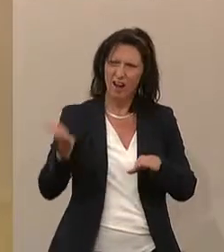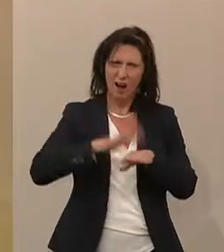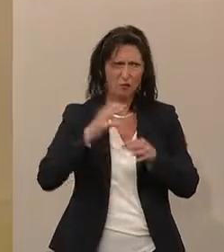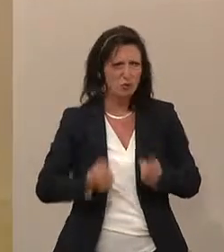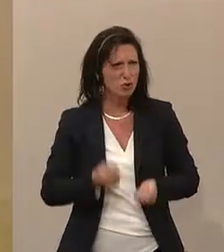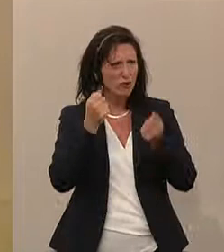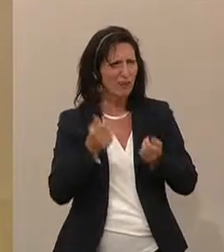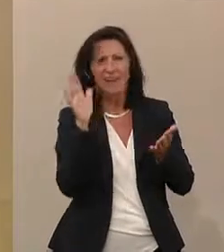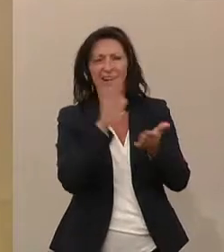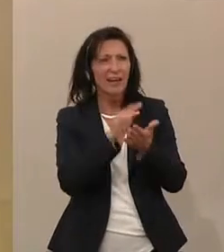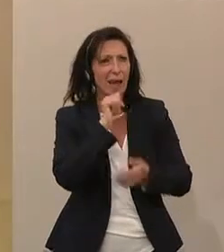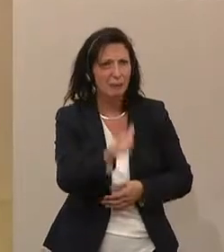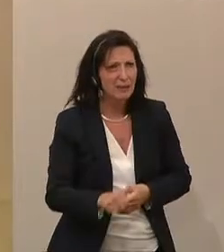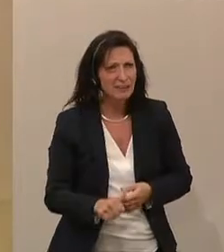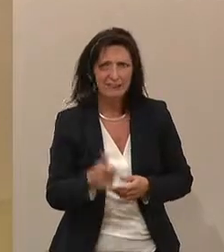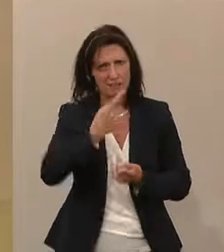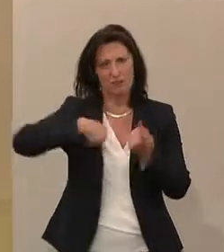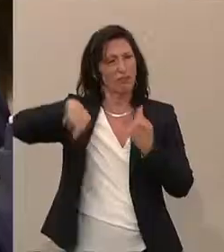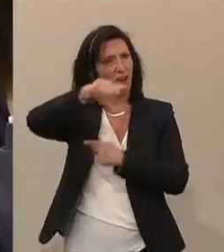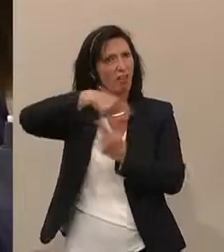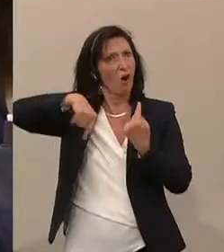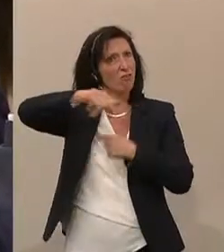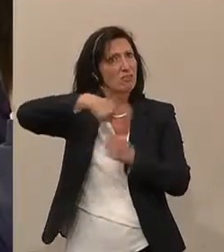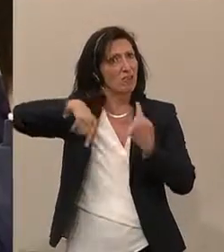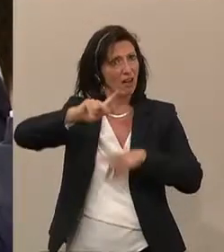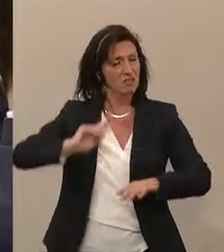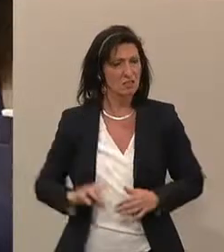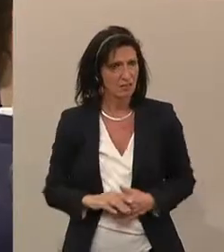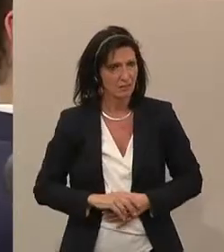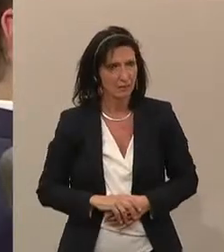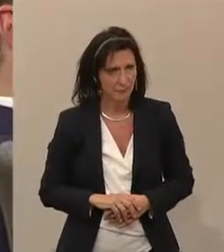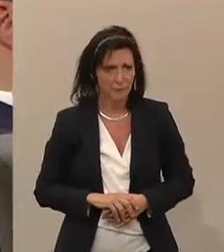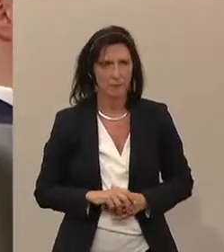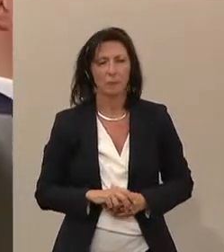einfach nicht funktionieren, da beißt sich die Katze in den Schweif.